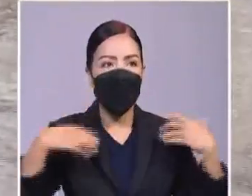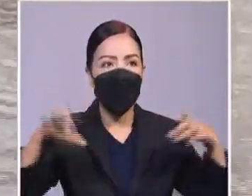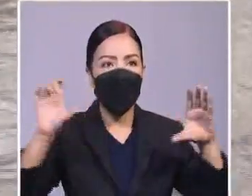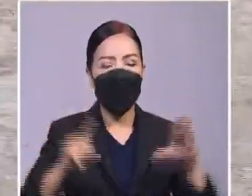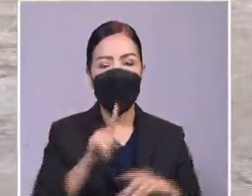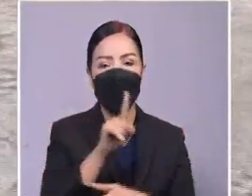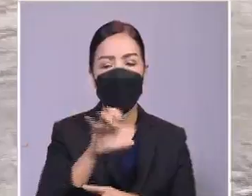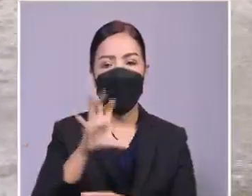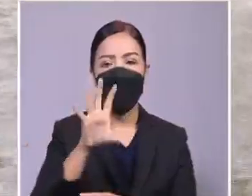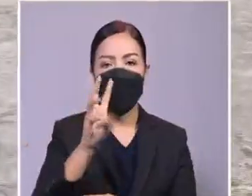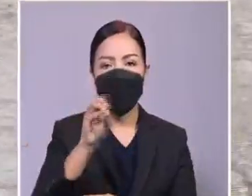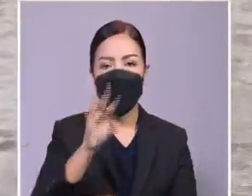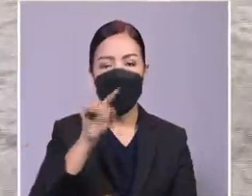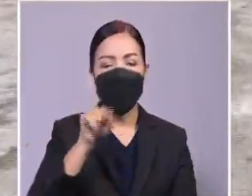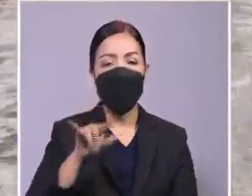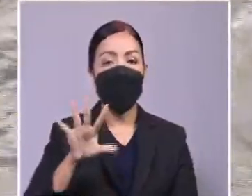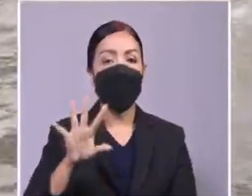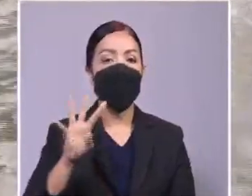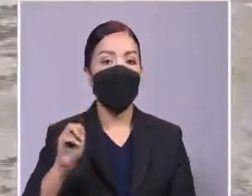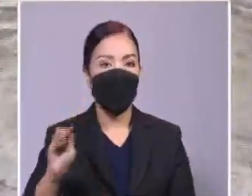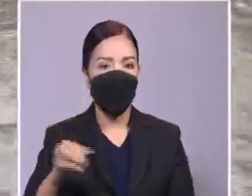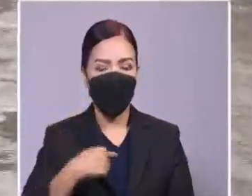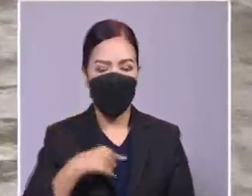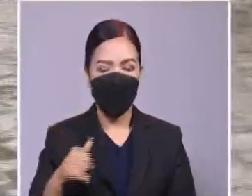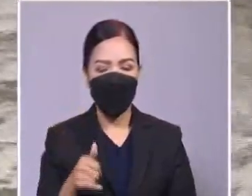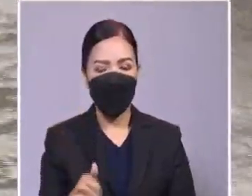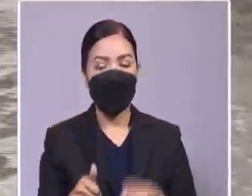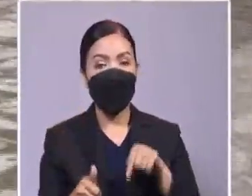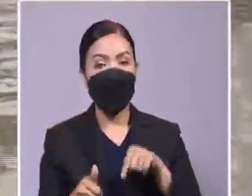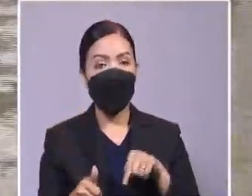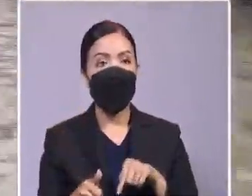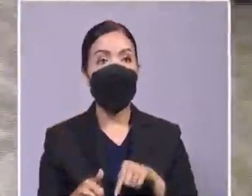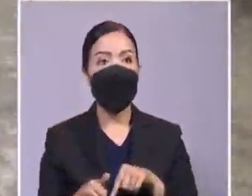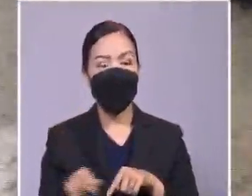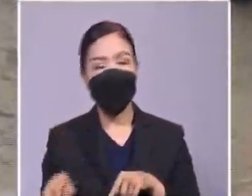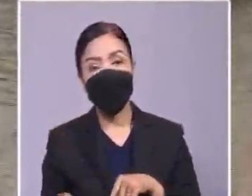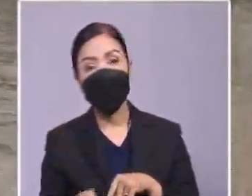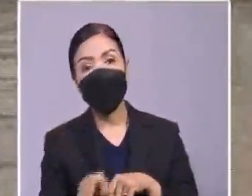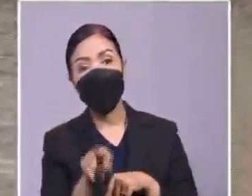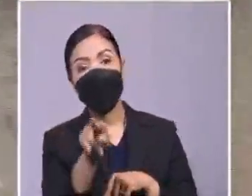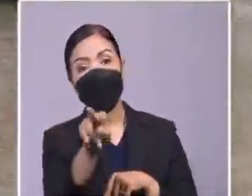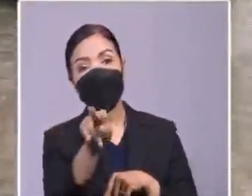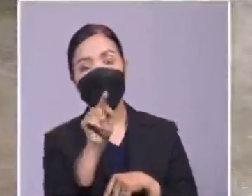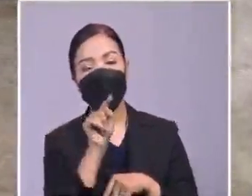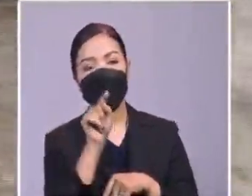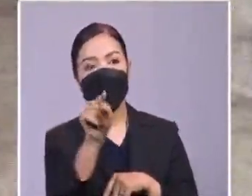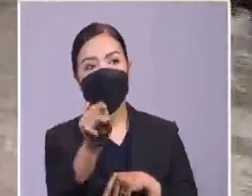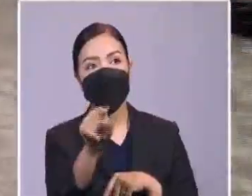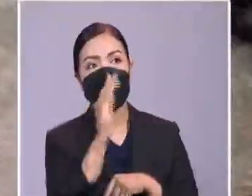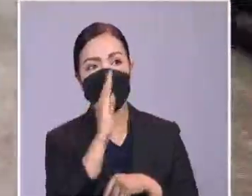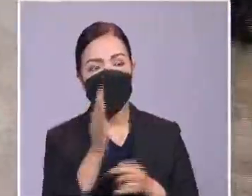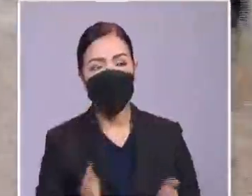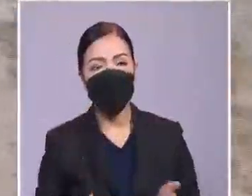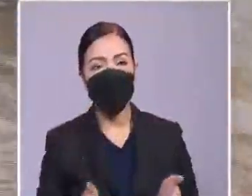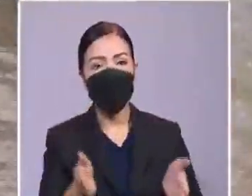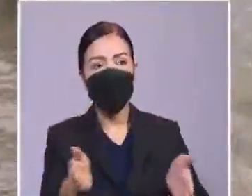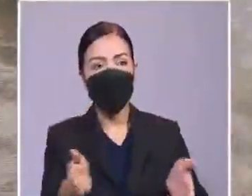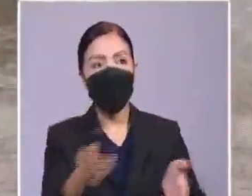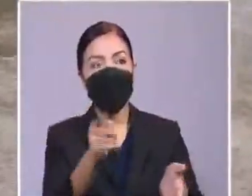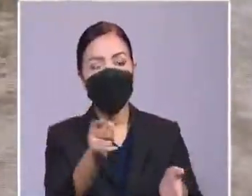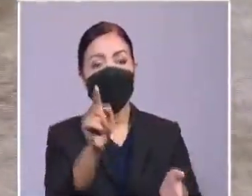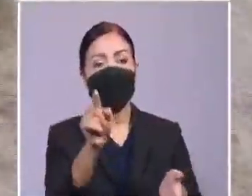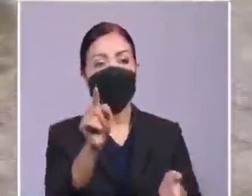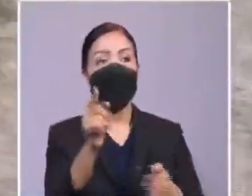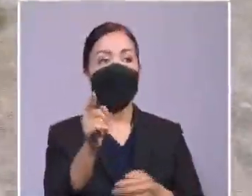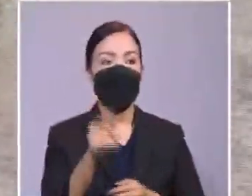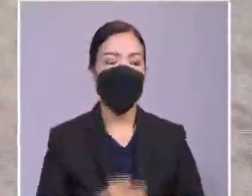คะ 165.5มมซึ่งจากตรงที่ดิฉันยืนอยู่นี้ค่ะหากมองคุณผู้ชมมองตรงไปนะคะจะแสดงถนนเส้นเลียบคลองประปา